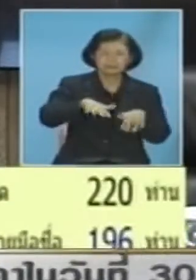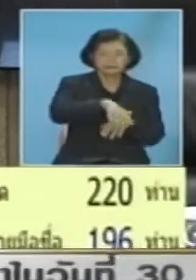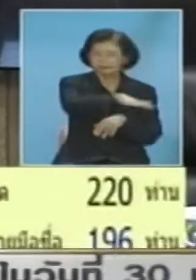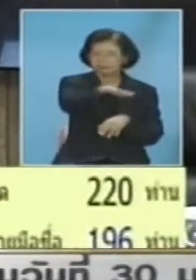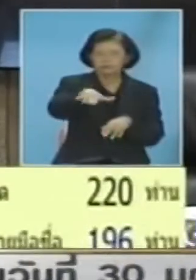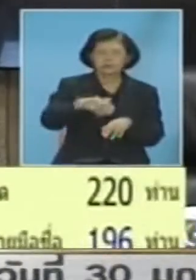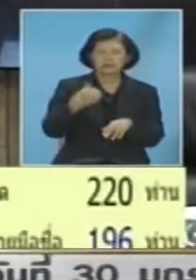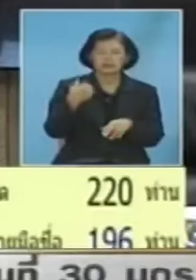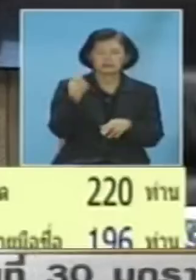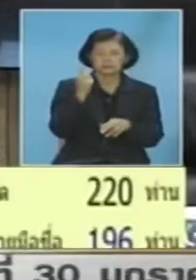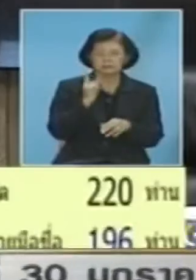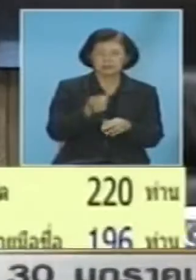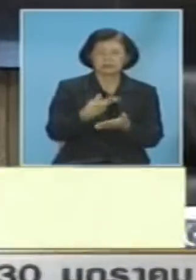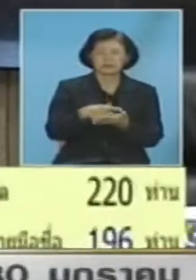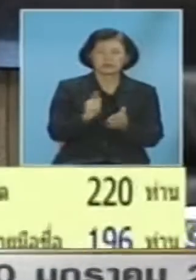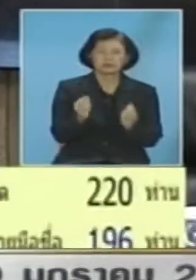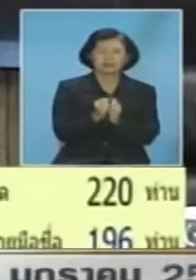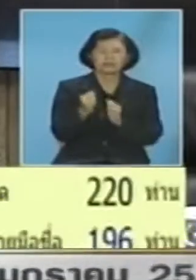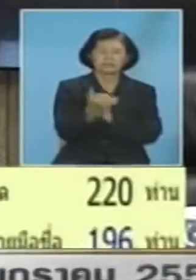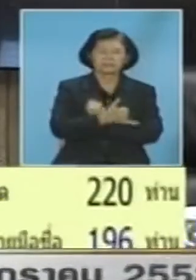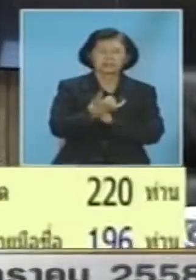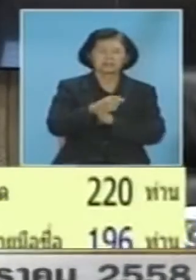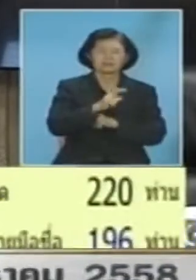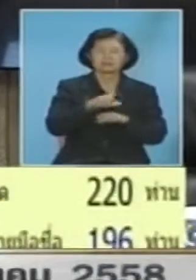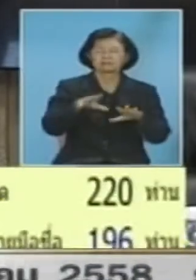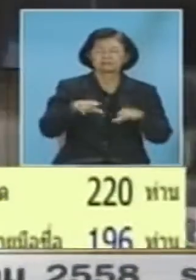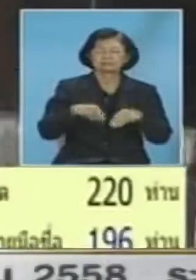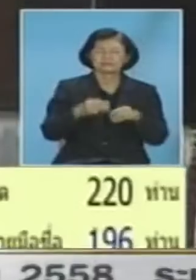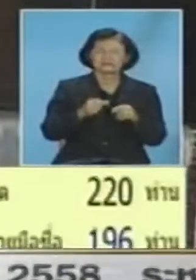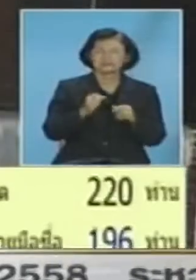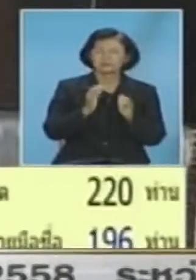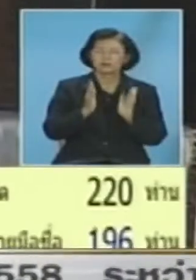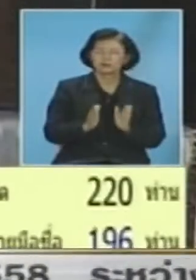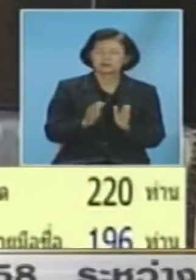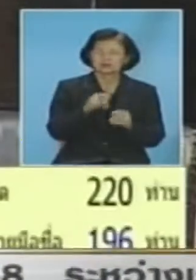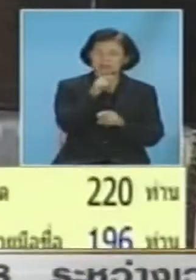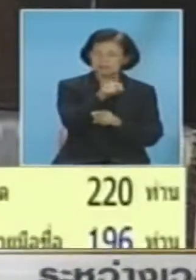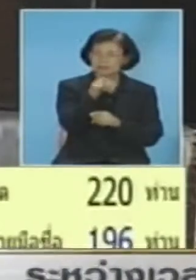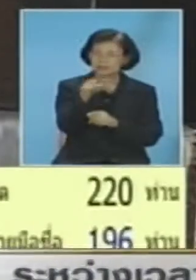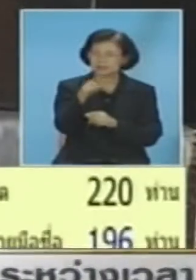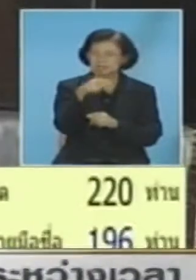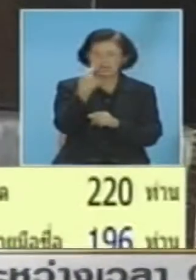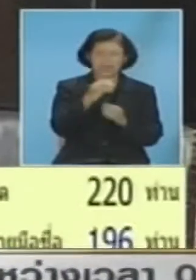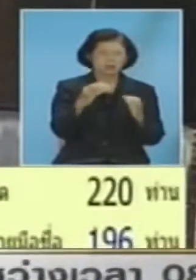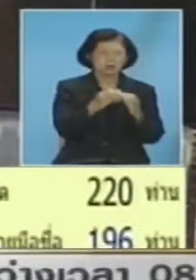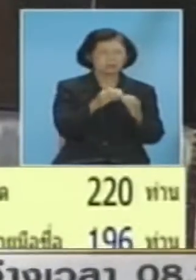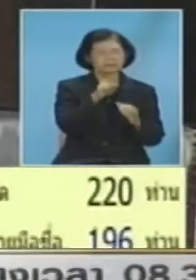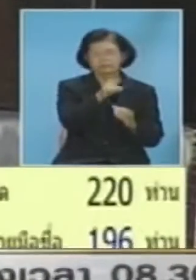โยชน์ของประเทศชาติโดยไม่จำยอมต่อการชี้นำของบุคคลใดบุคคลหนึ่งหรือกลุ่มใดกลุ่มหนึ่ง